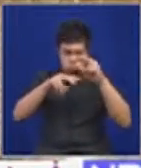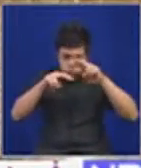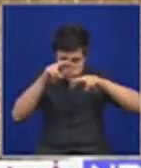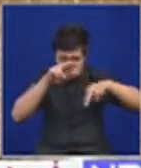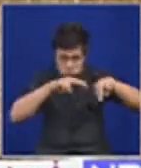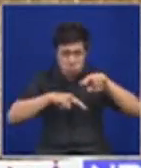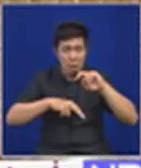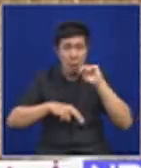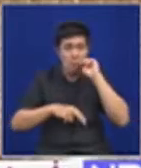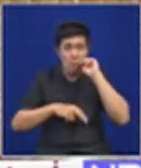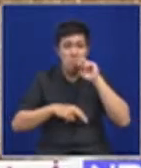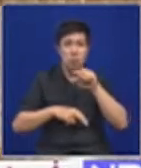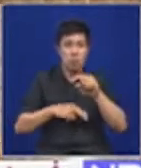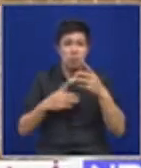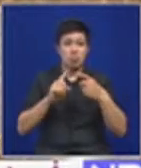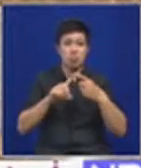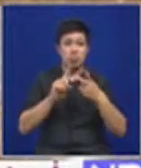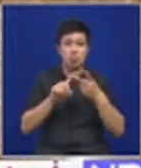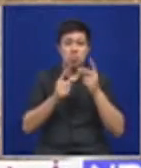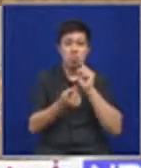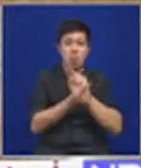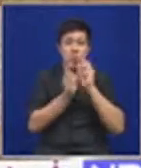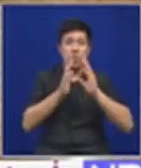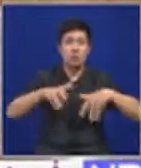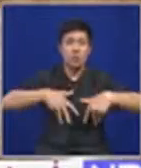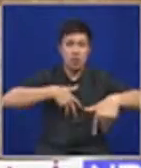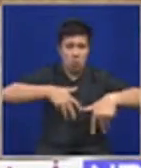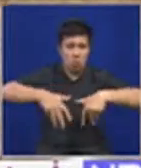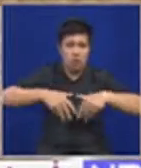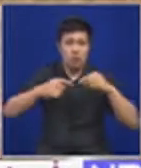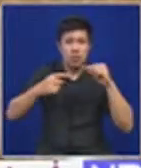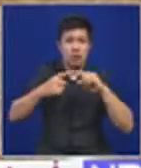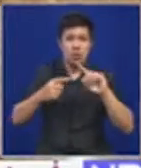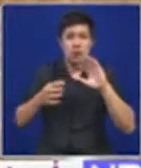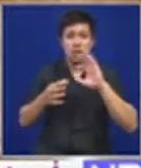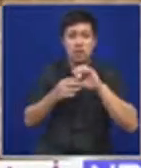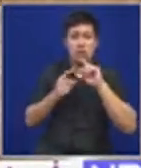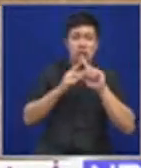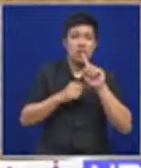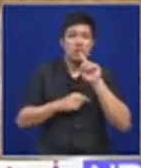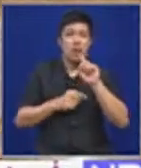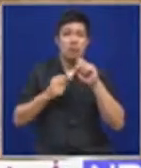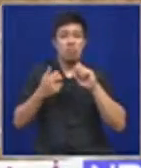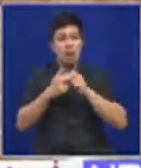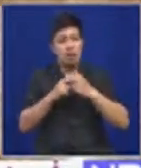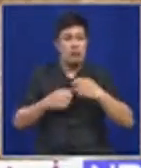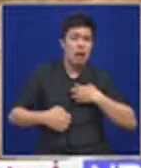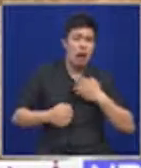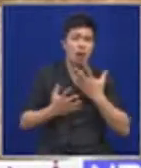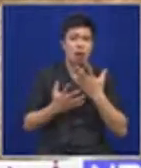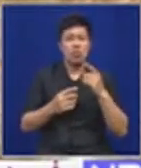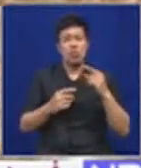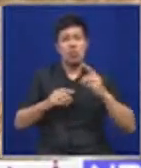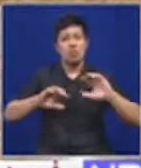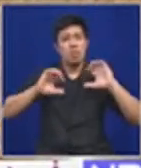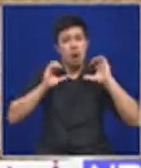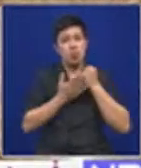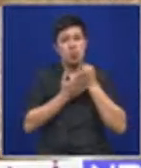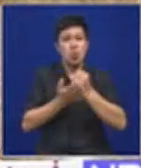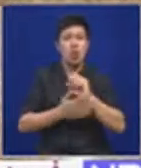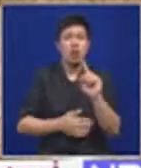วจสถานการณ์น้ำในพื้นที่แล้วก็พบปะกับพี่น้องประชาชนสอบถามความเป็นอยู่แล้วก็ปัญหาที่ต้องการให้รัฐบาลเข้าไปให้ความช่ว